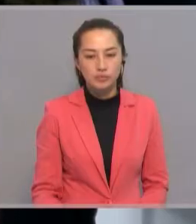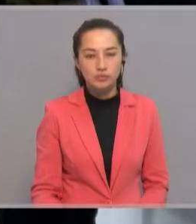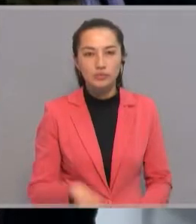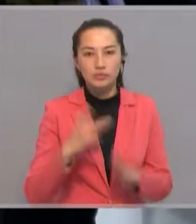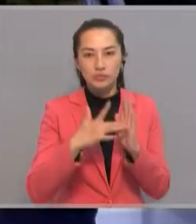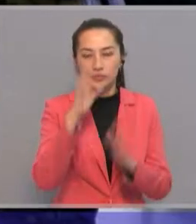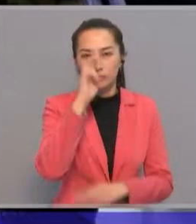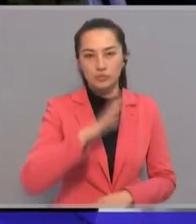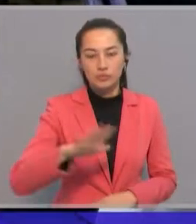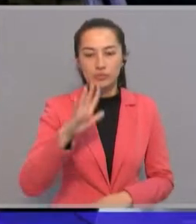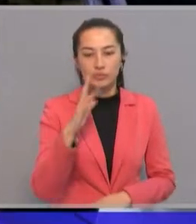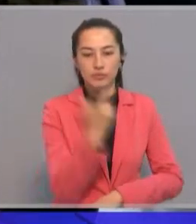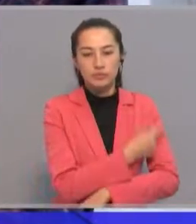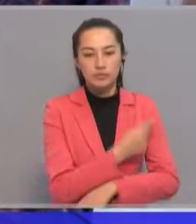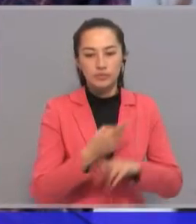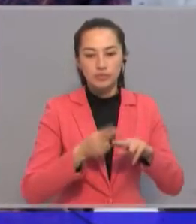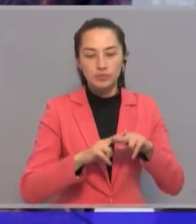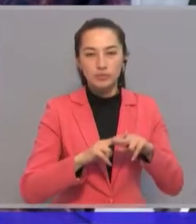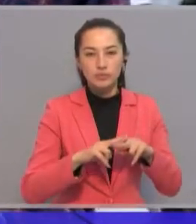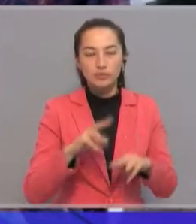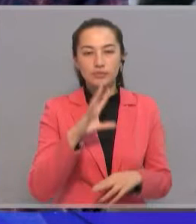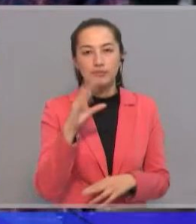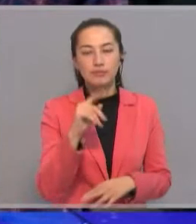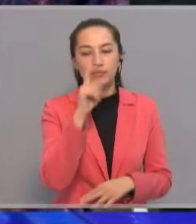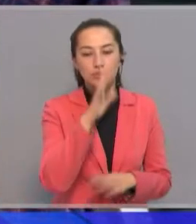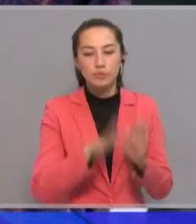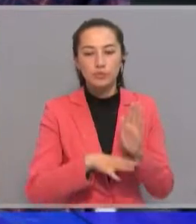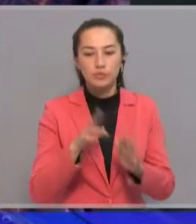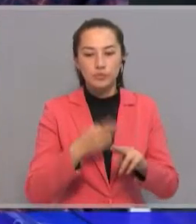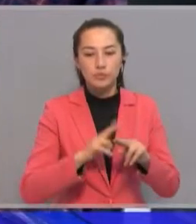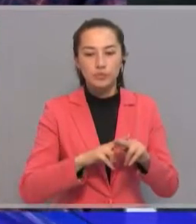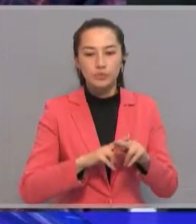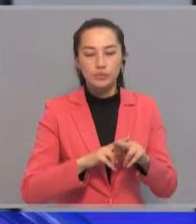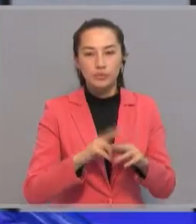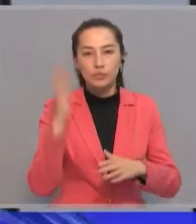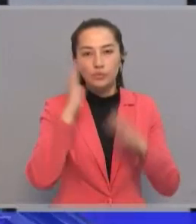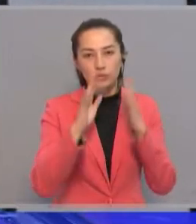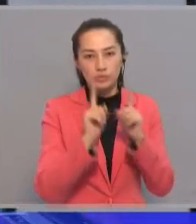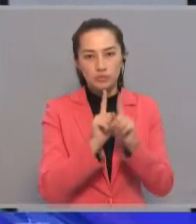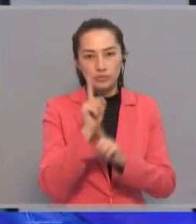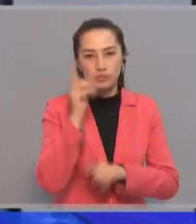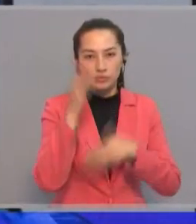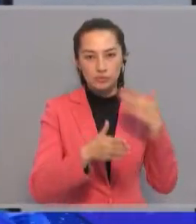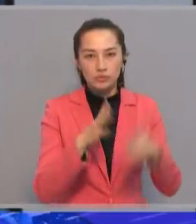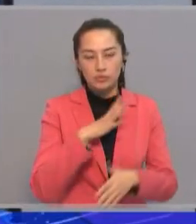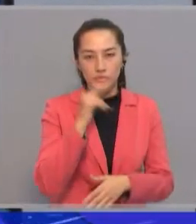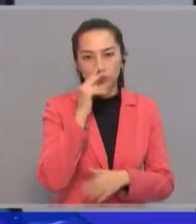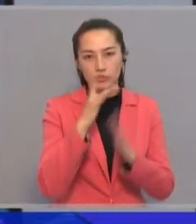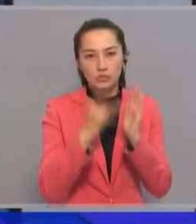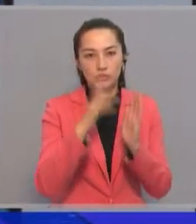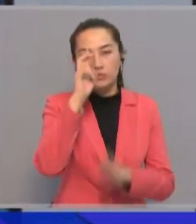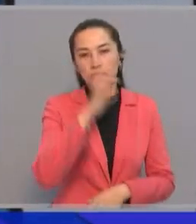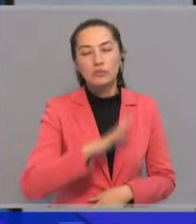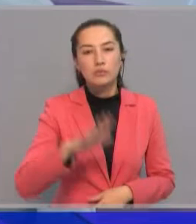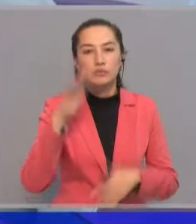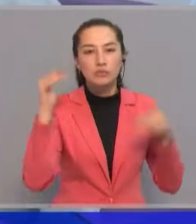Қалада вакцинациялау жұмыстары қызу жүргізілуде. Екпені енді студенттер ала бастады. Бүгінге дейін Шымкент жоғары